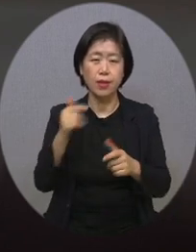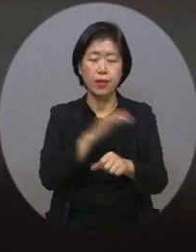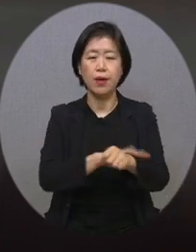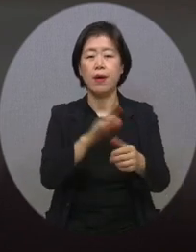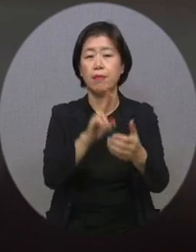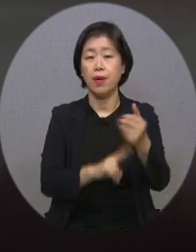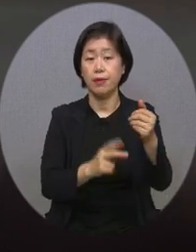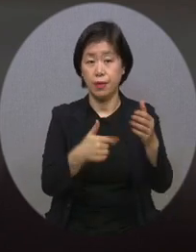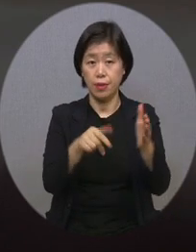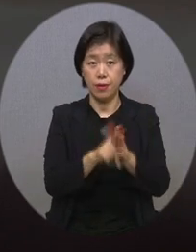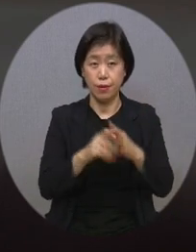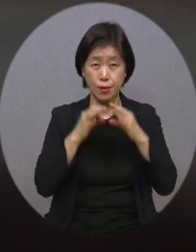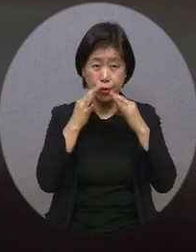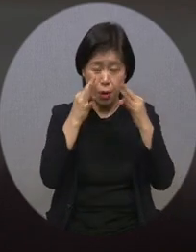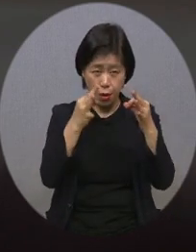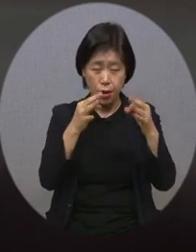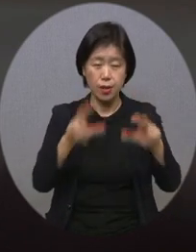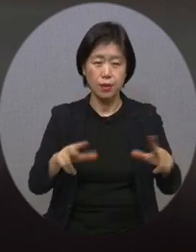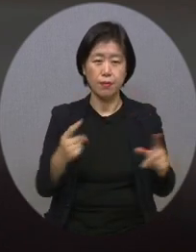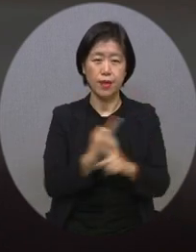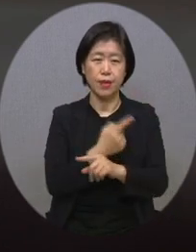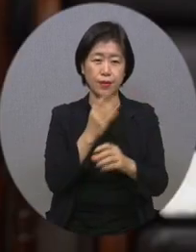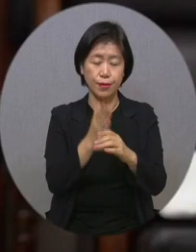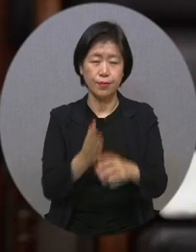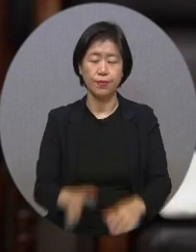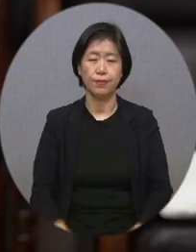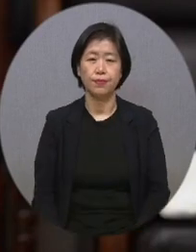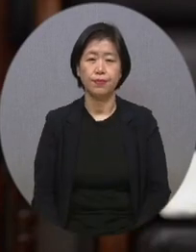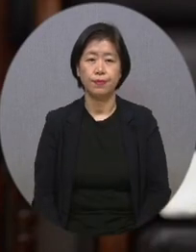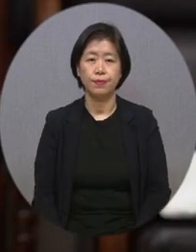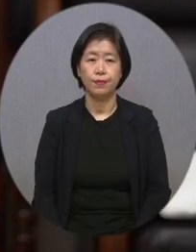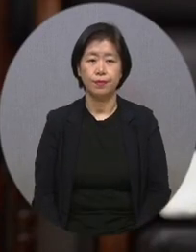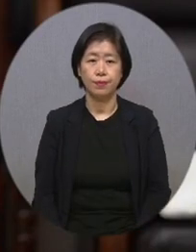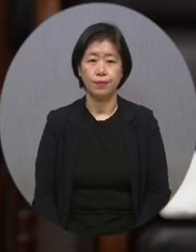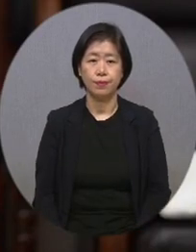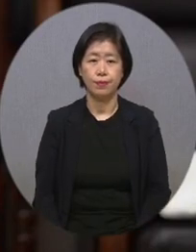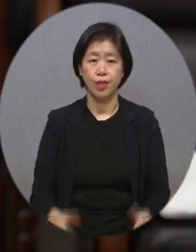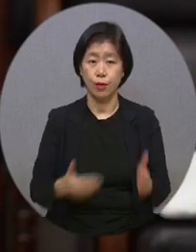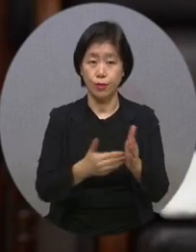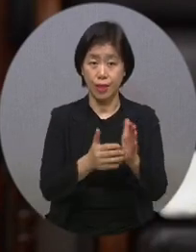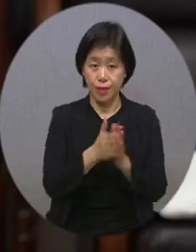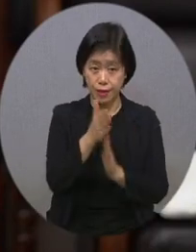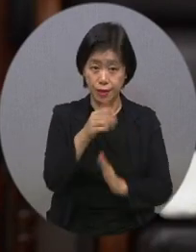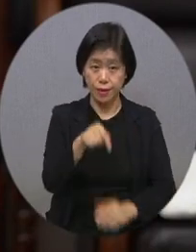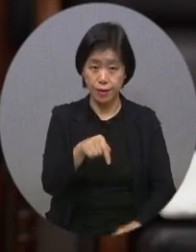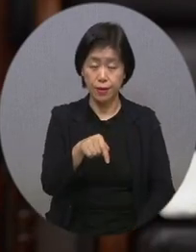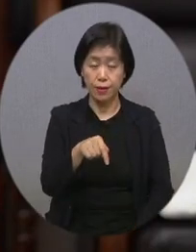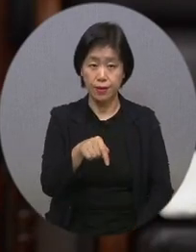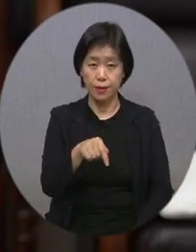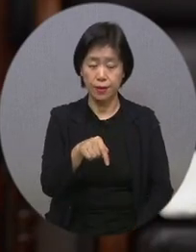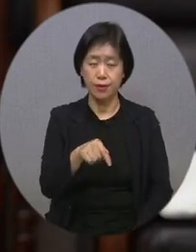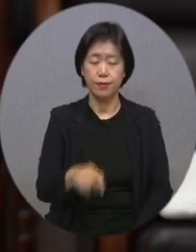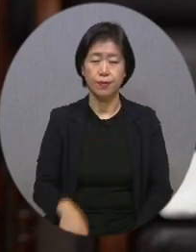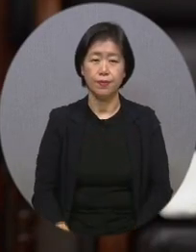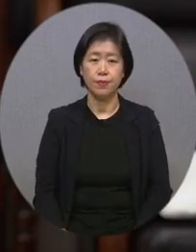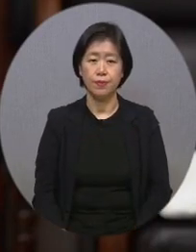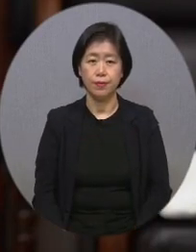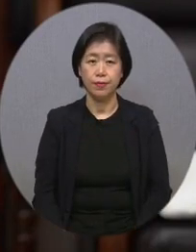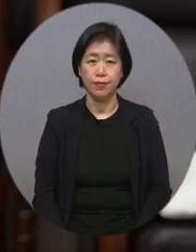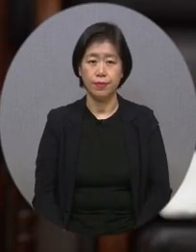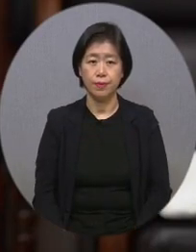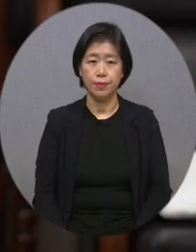하고 있고 지금 점점 개선을 해나가고 있습니다. 네. 또 군산시는 뭐 다른 것도 마찬가지지만 그